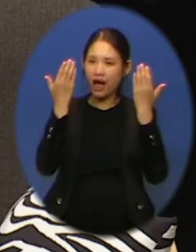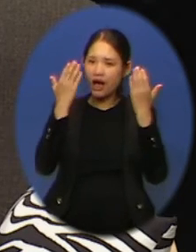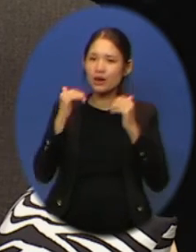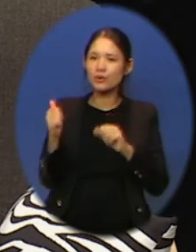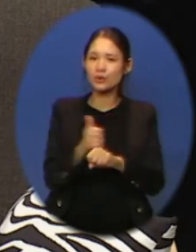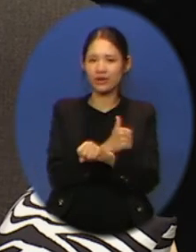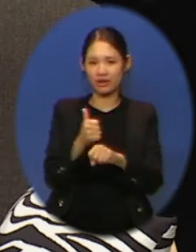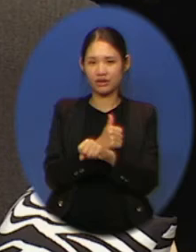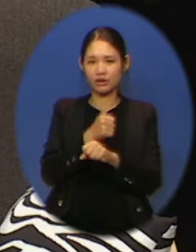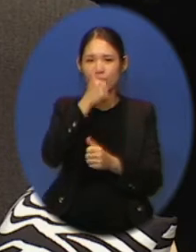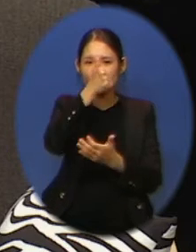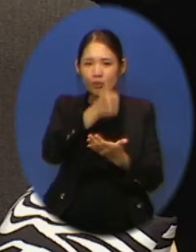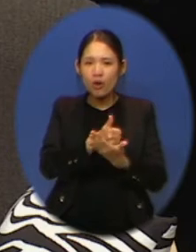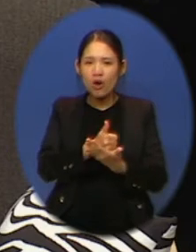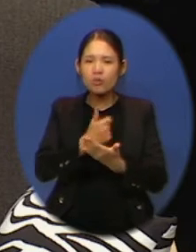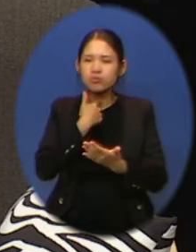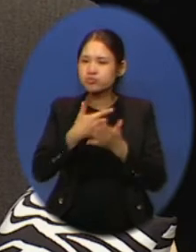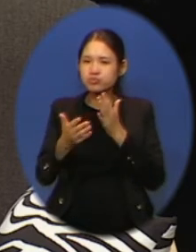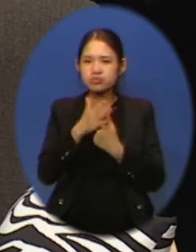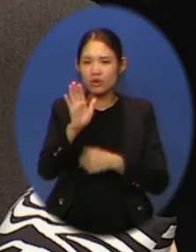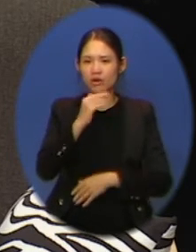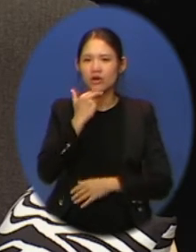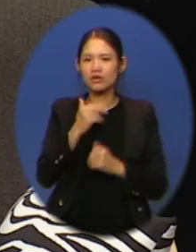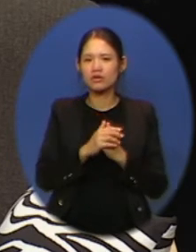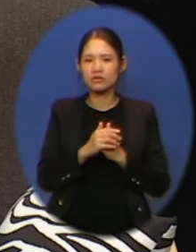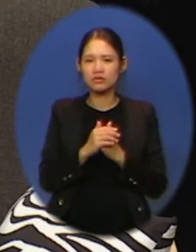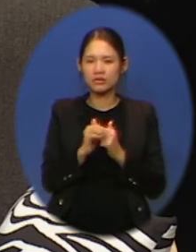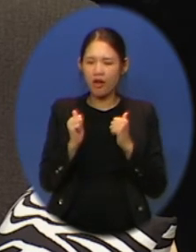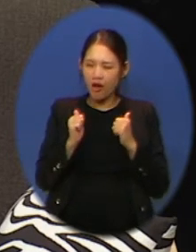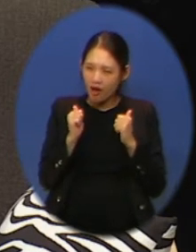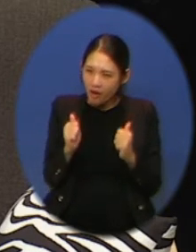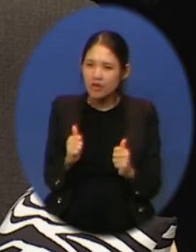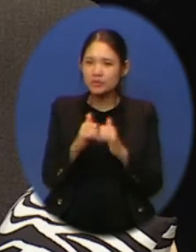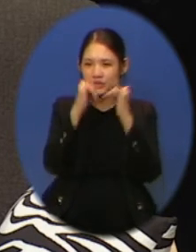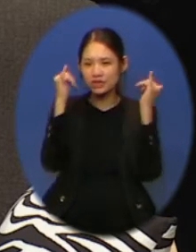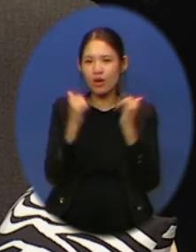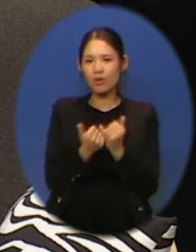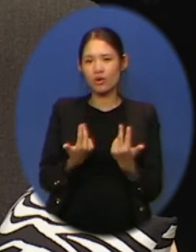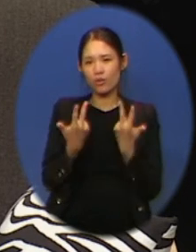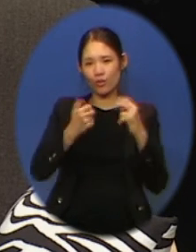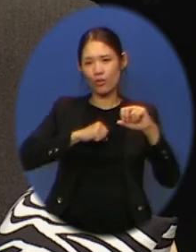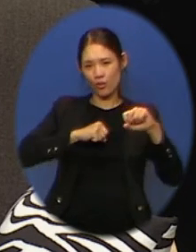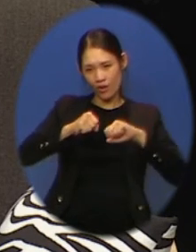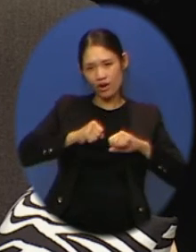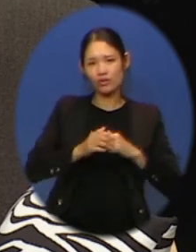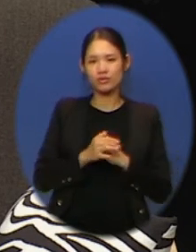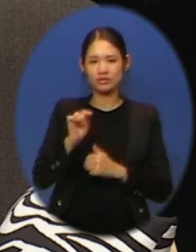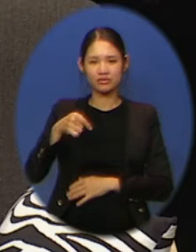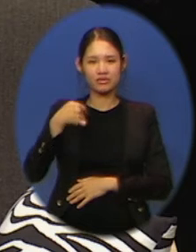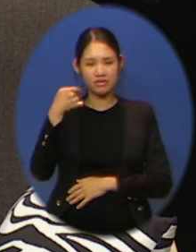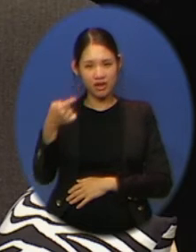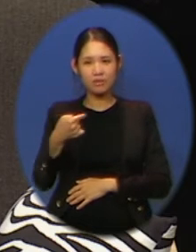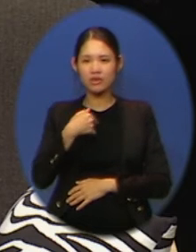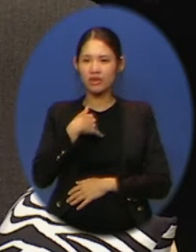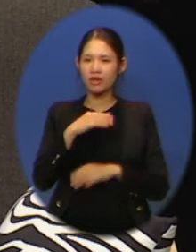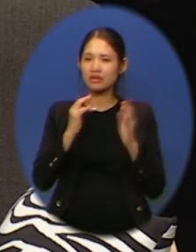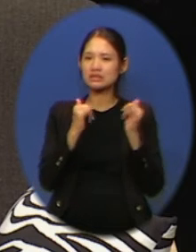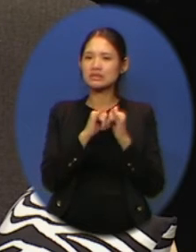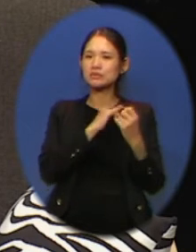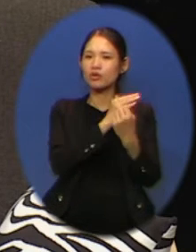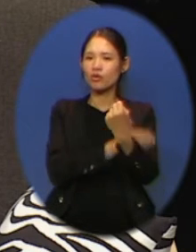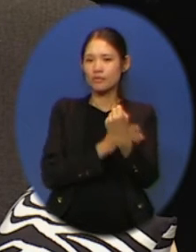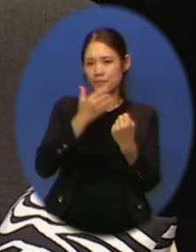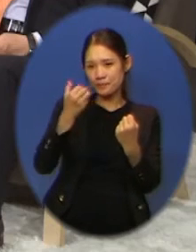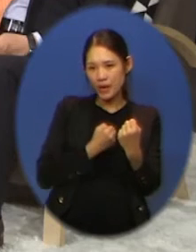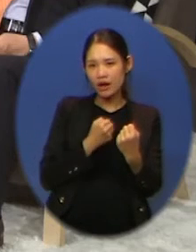그냥 범죄 같은 건 있을 수 없는 거죠. 이렇게 열심히 사회를 공헌해서 내가 오늘날 시민권을 딴 것이다.